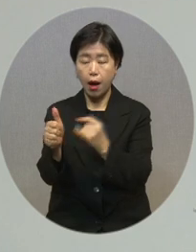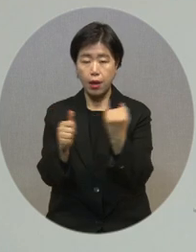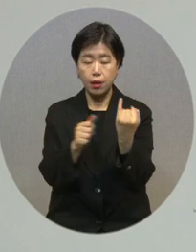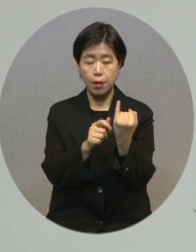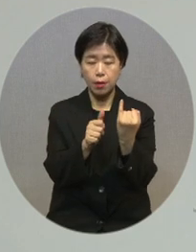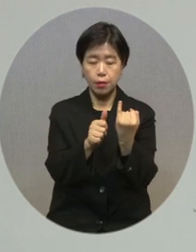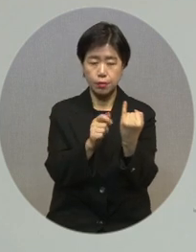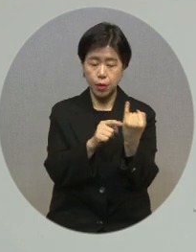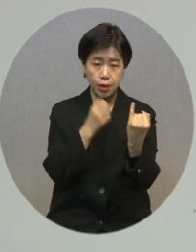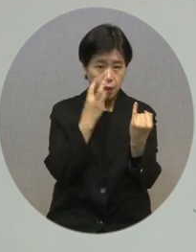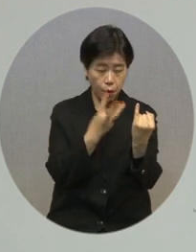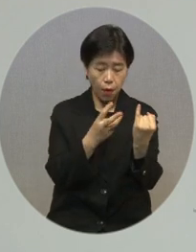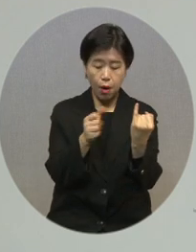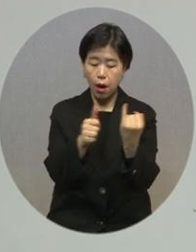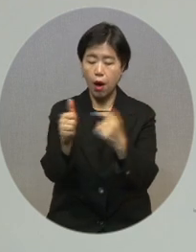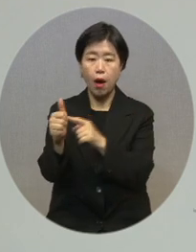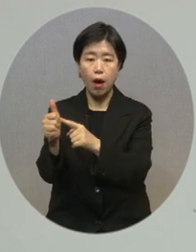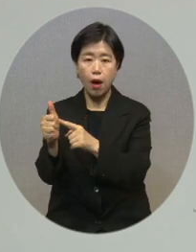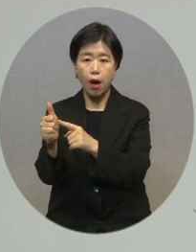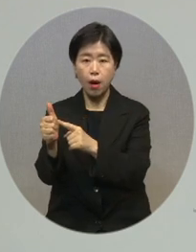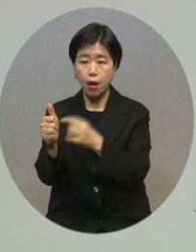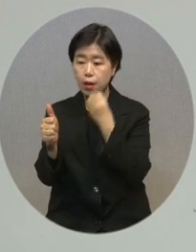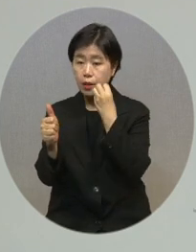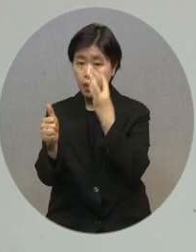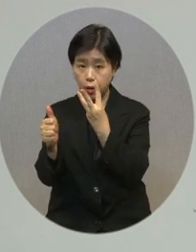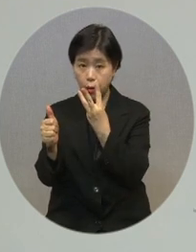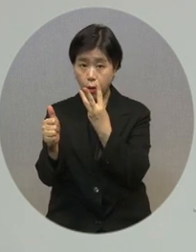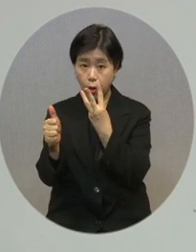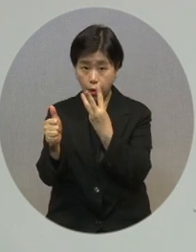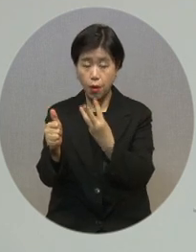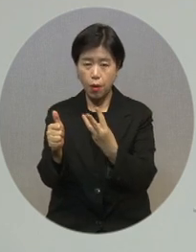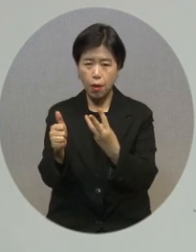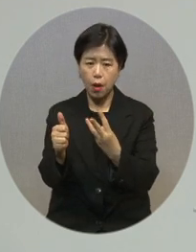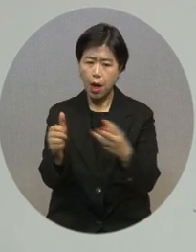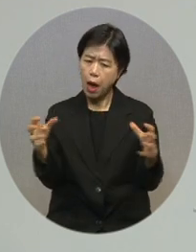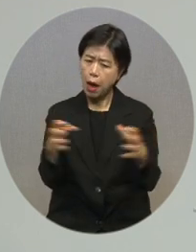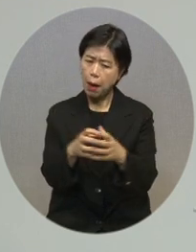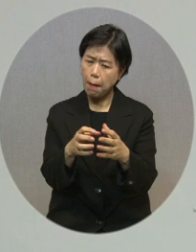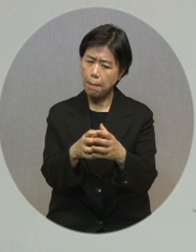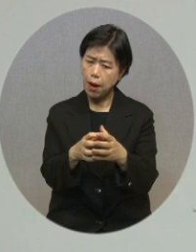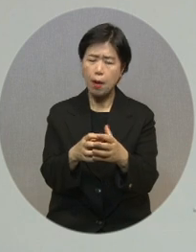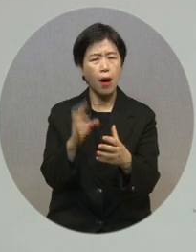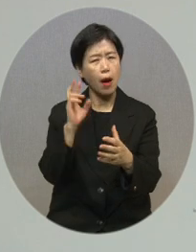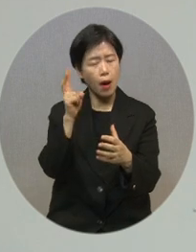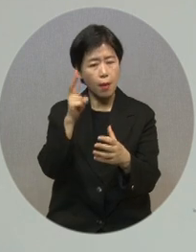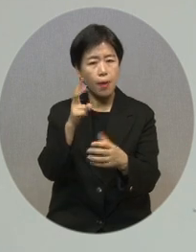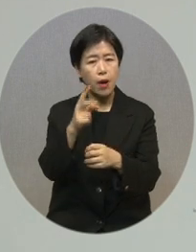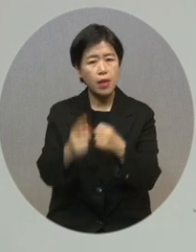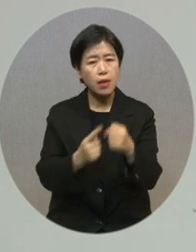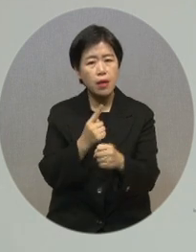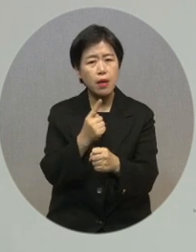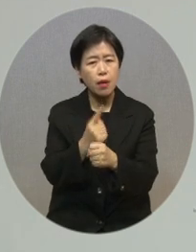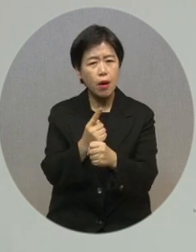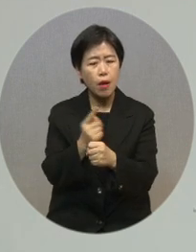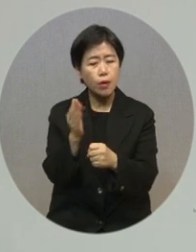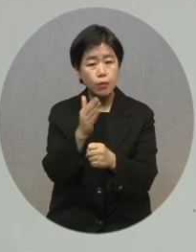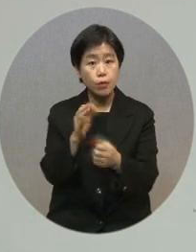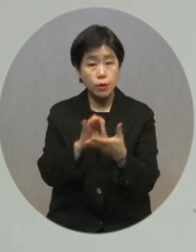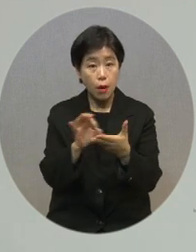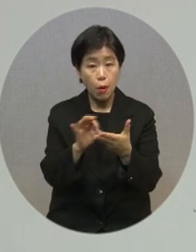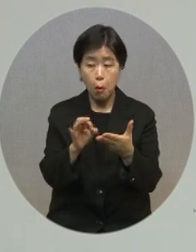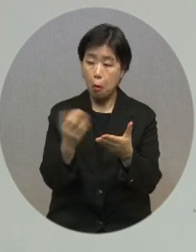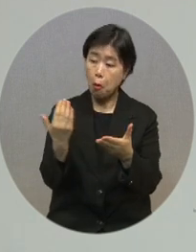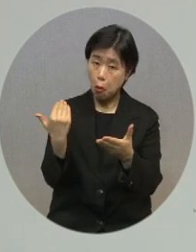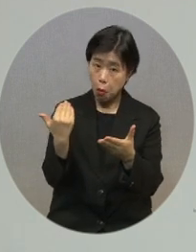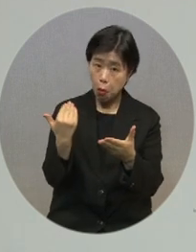기존에는 그 육아휴직 기간을 1년 동안 쓸 수 있었던 것을 네. 1년 반까지 쓸 수 있도록 해서 부모가 그러니까 한 3년까지를